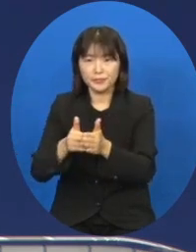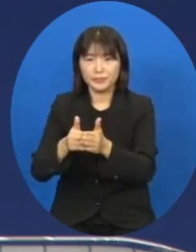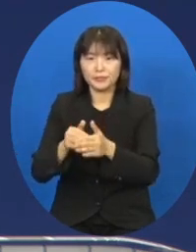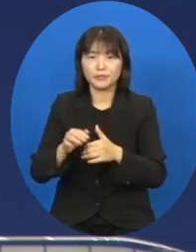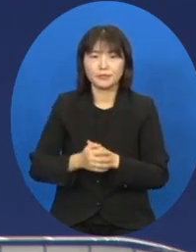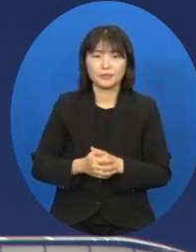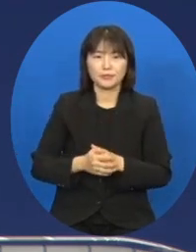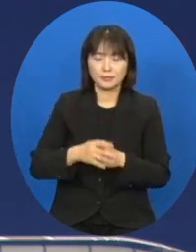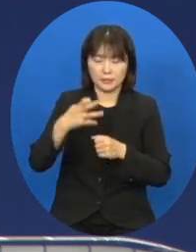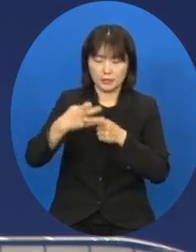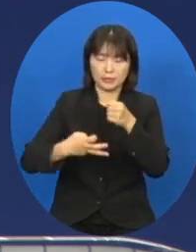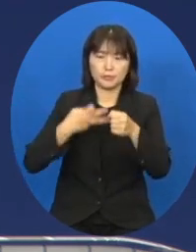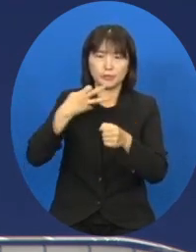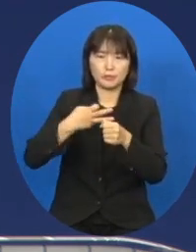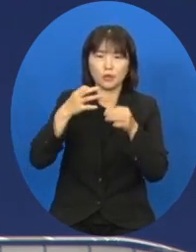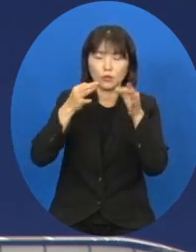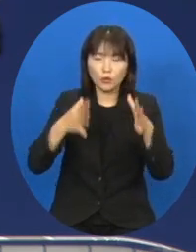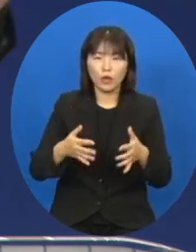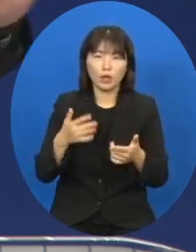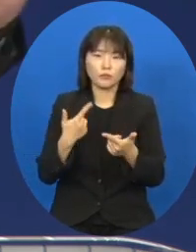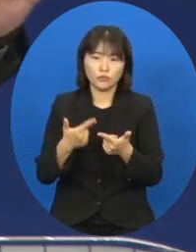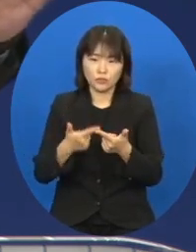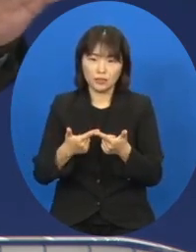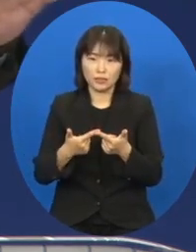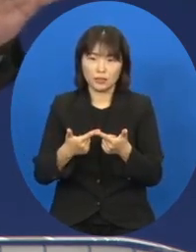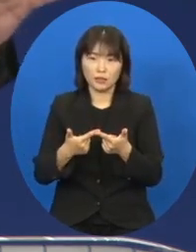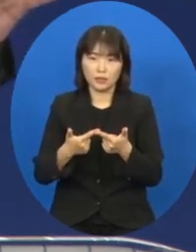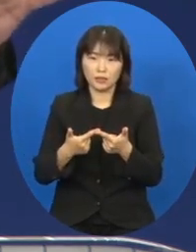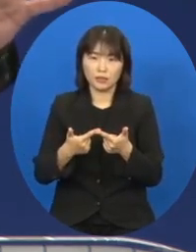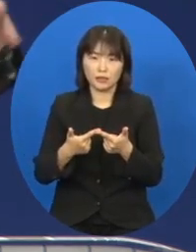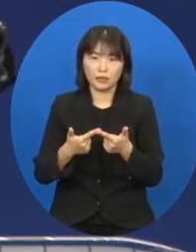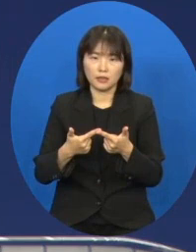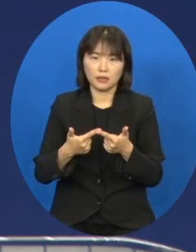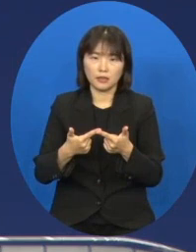그리고 13년 동안이나 부산